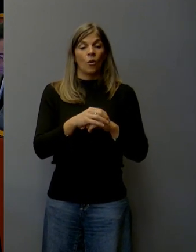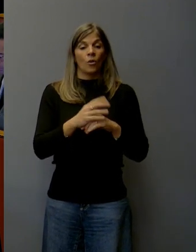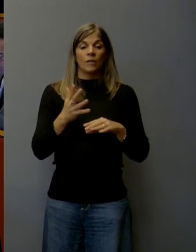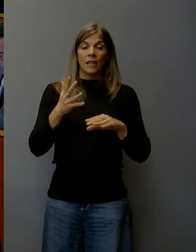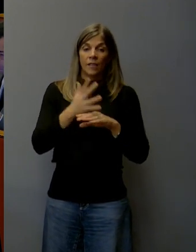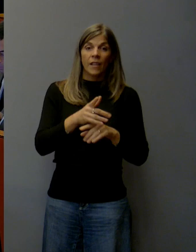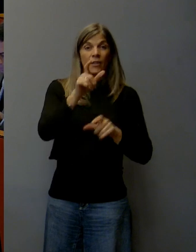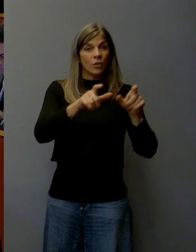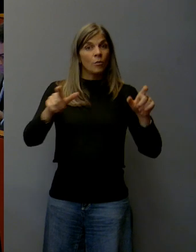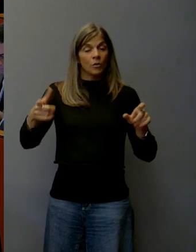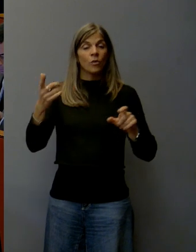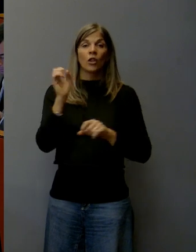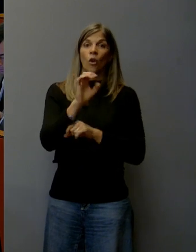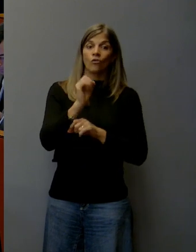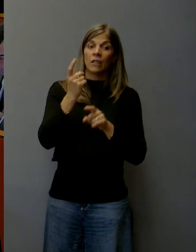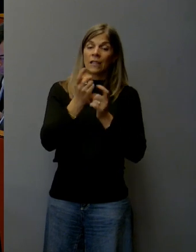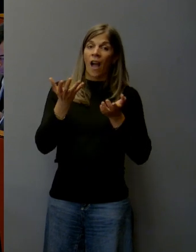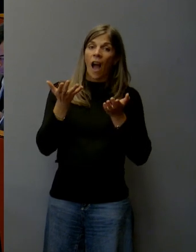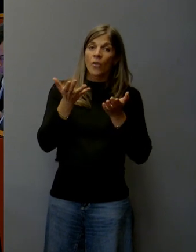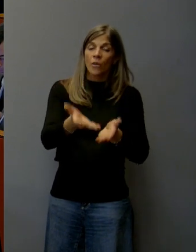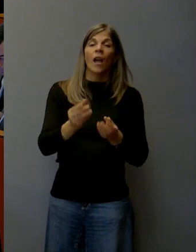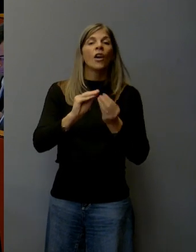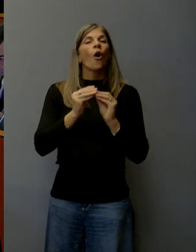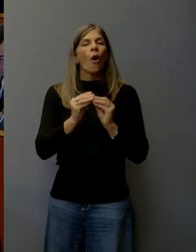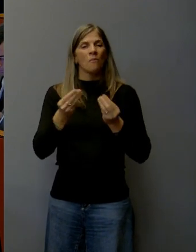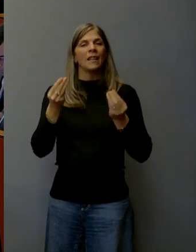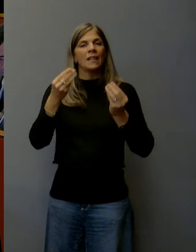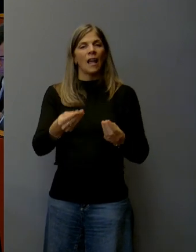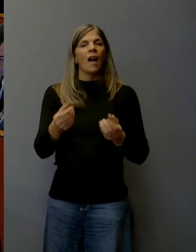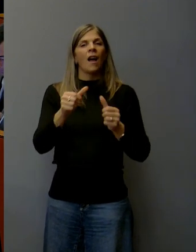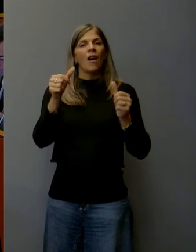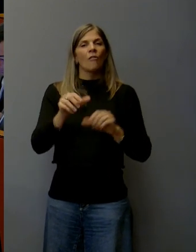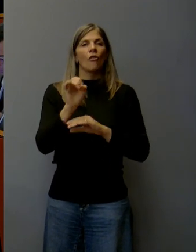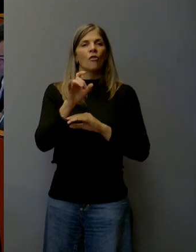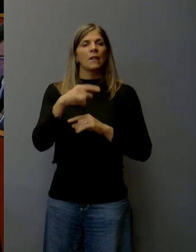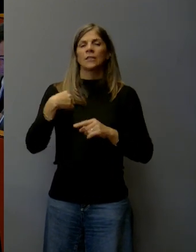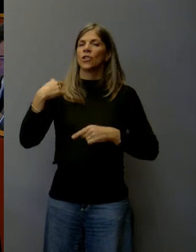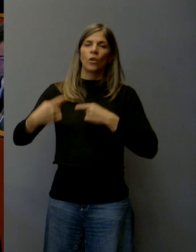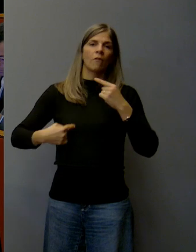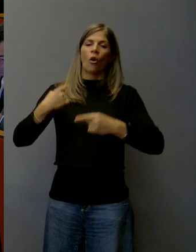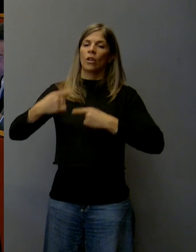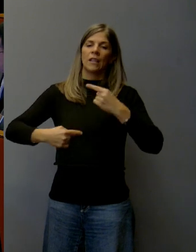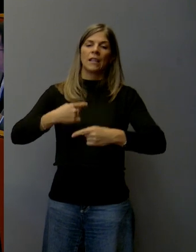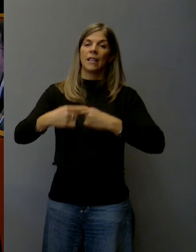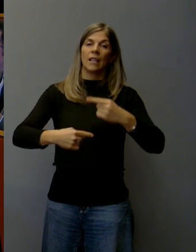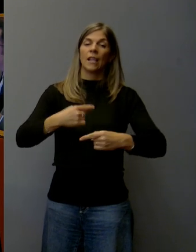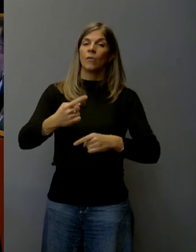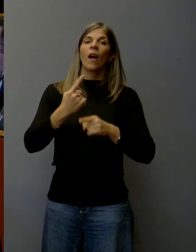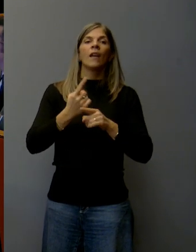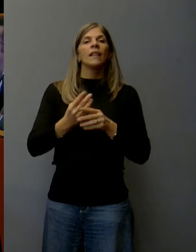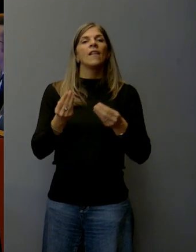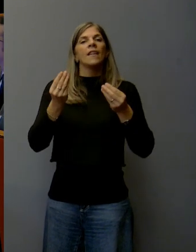docenti formandoli quindi assicurando una formazione perenne deve in qualche maniera dare gli